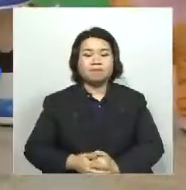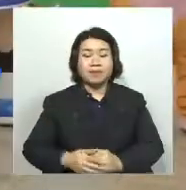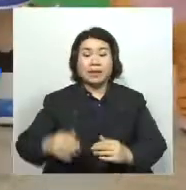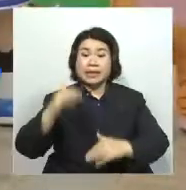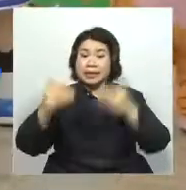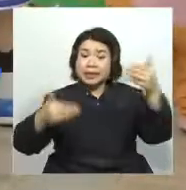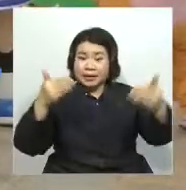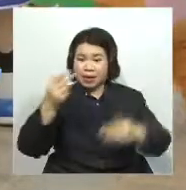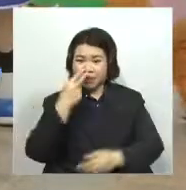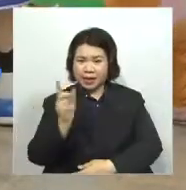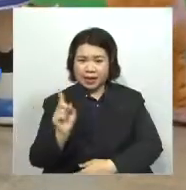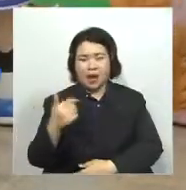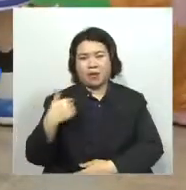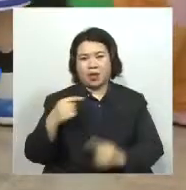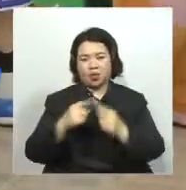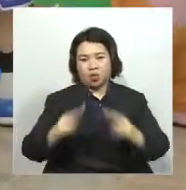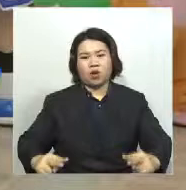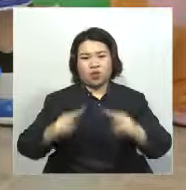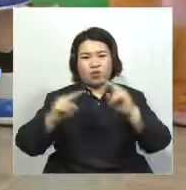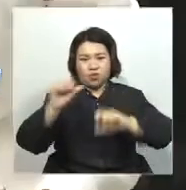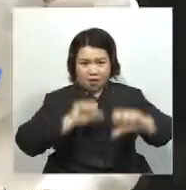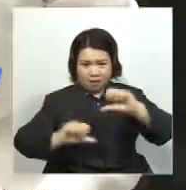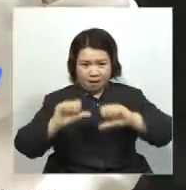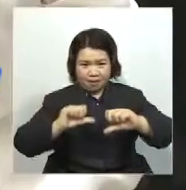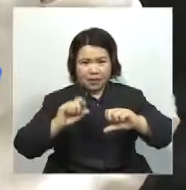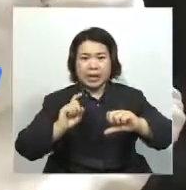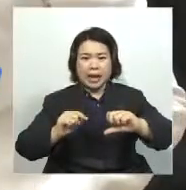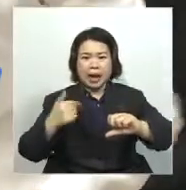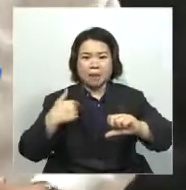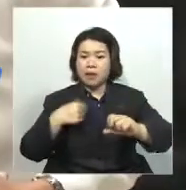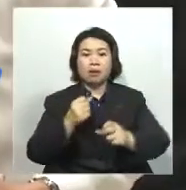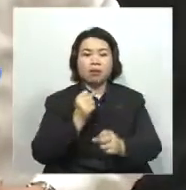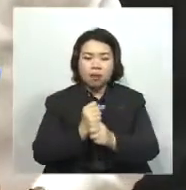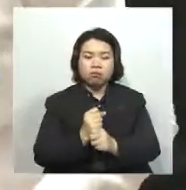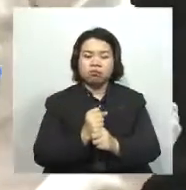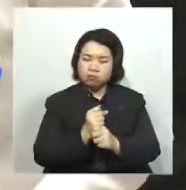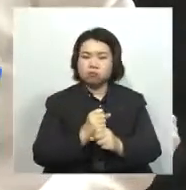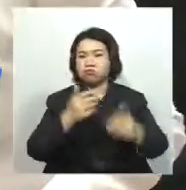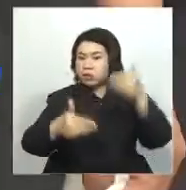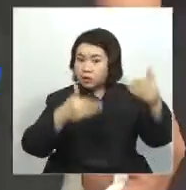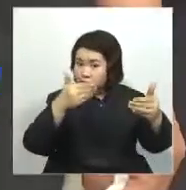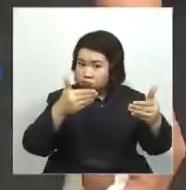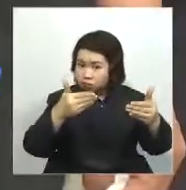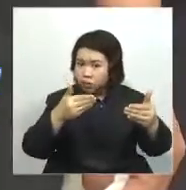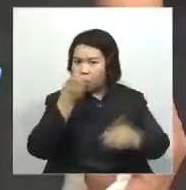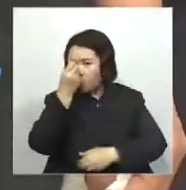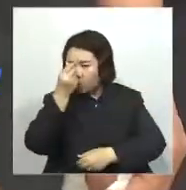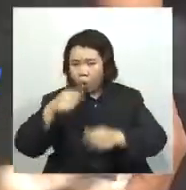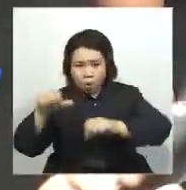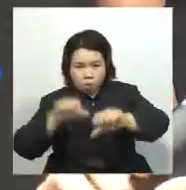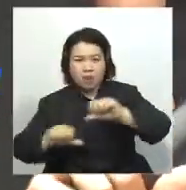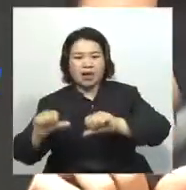กิจกรรมที่คุณผู้ชมเห็นเนี่ยมีขึ้นที่กระทรวงวิทยาศาสตร์นะคะซึ่งเขายกทัพกิจกรรมนิทรรศการและการทดล